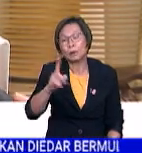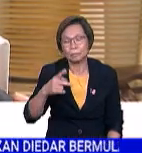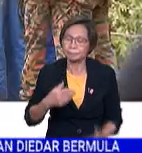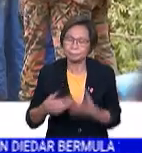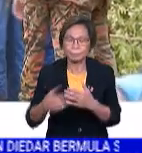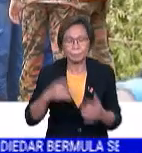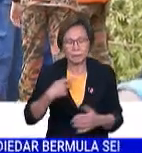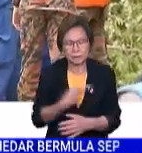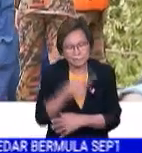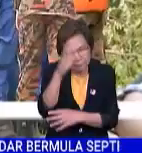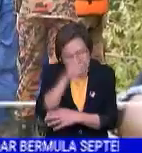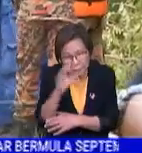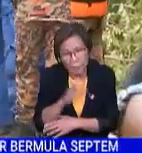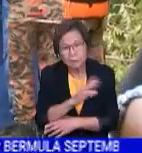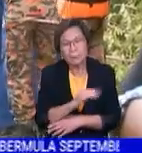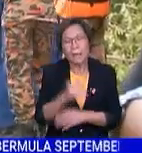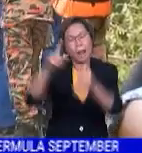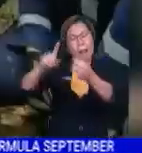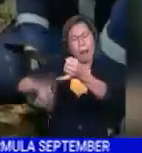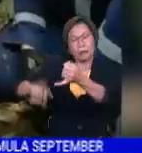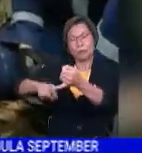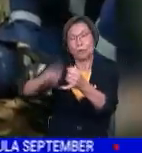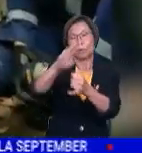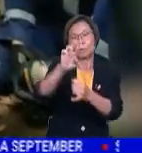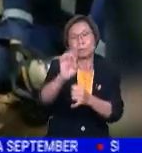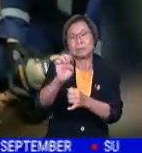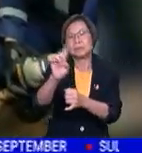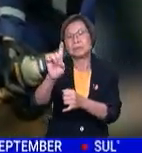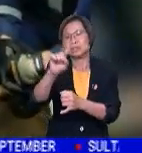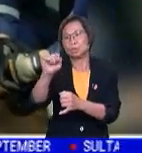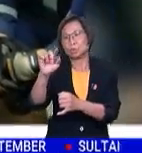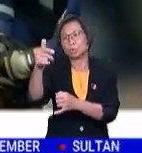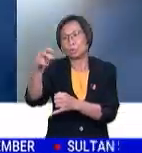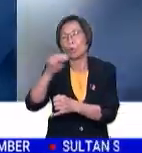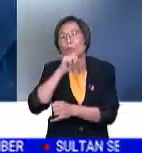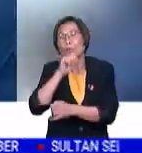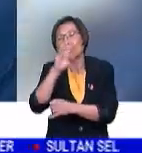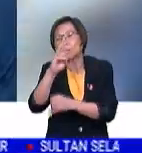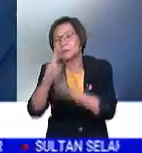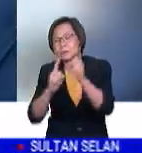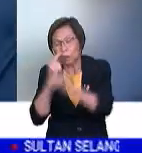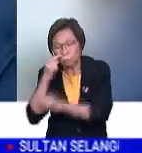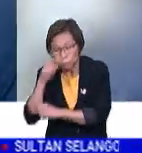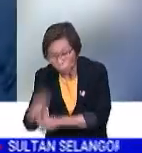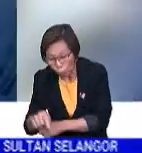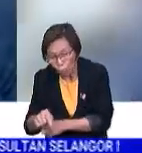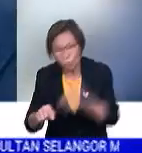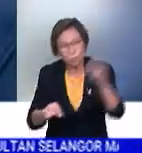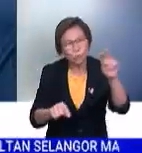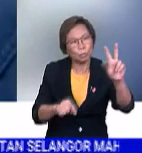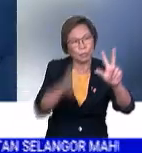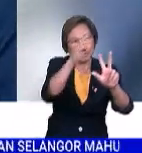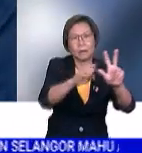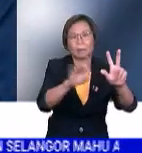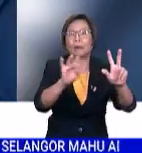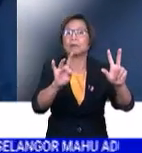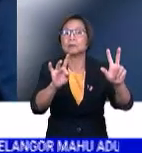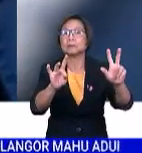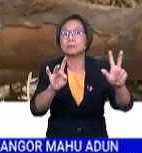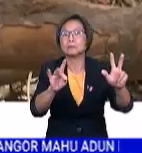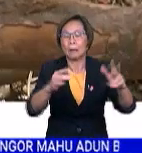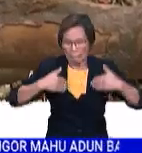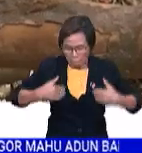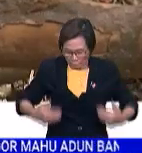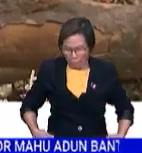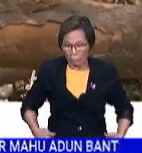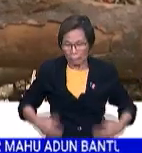kita. Dan mangsa terakhir, Rizwan Poniman, 61 tahun, ditemukan pada 23 Ogos. Antara